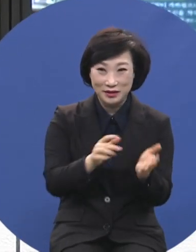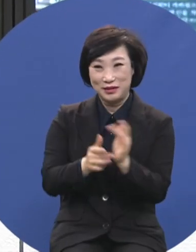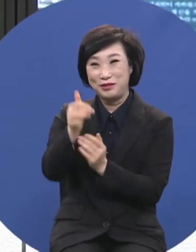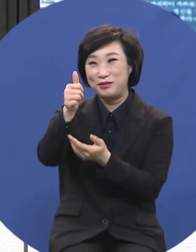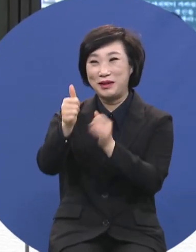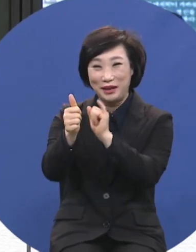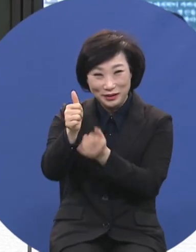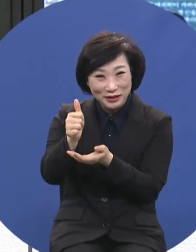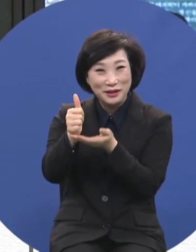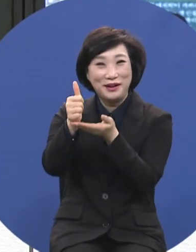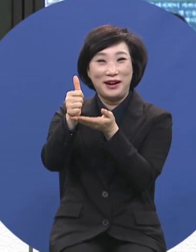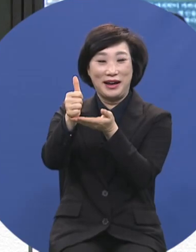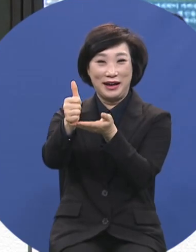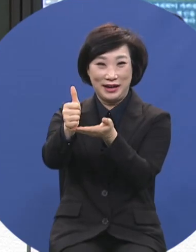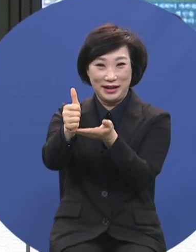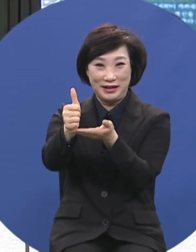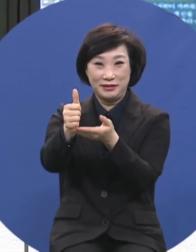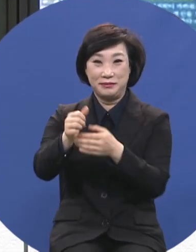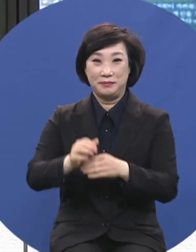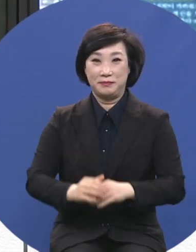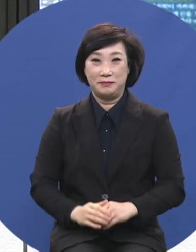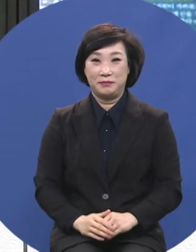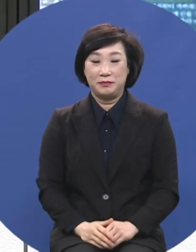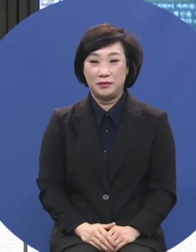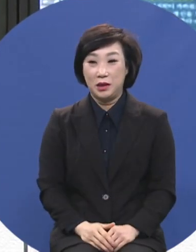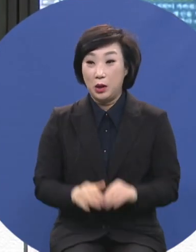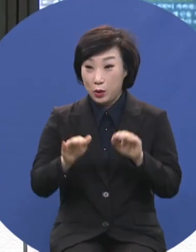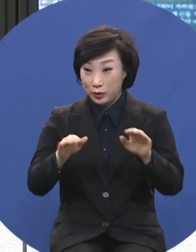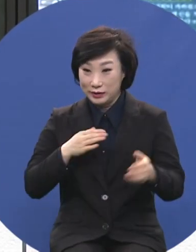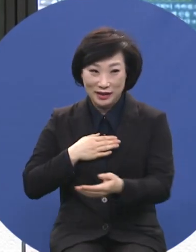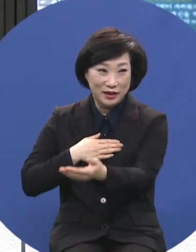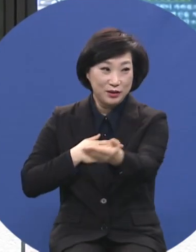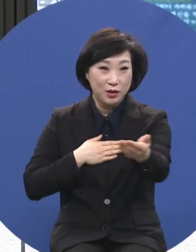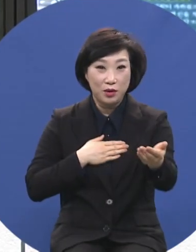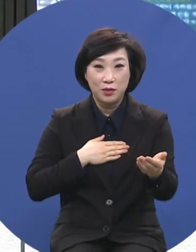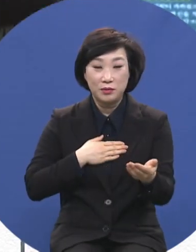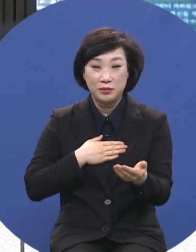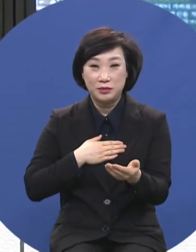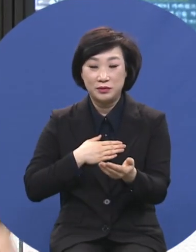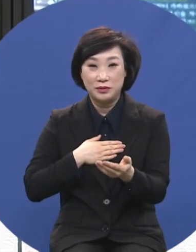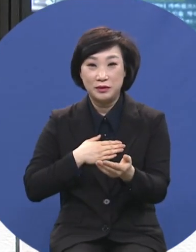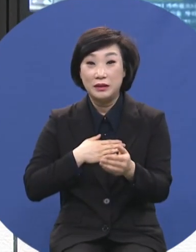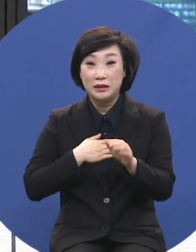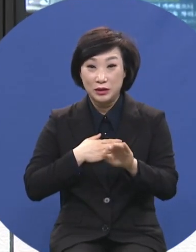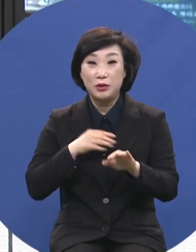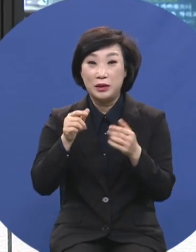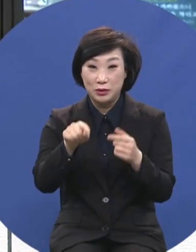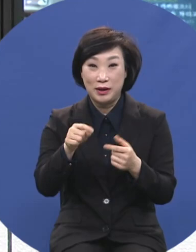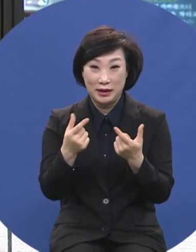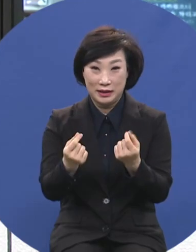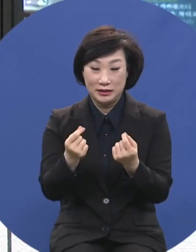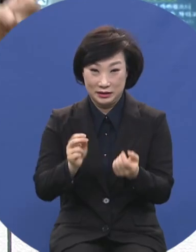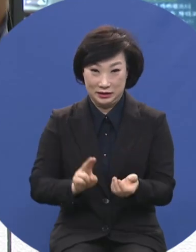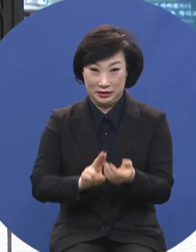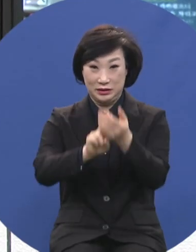예수님께 수중들더라. 오늘 여러분에게도 이런 이적이